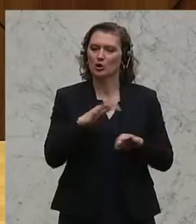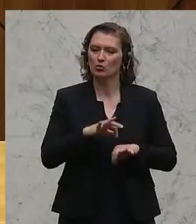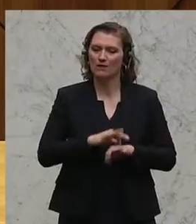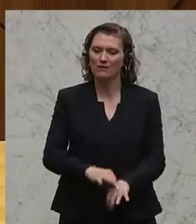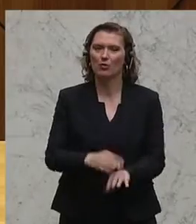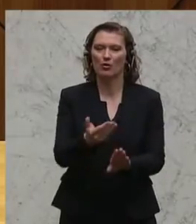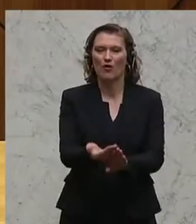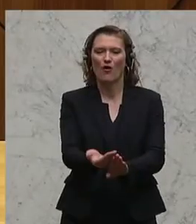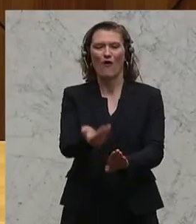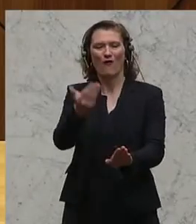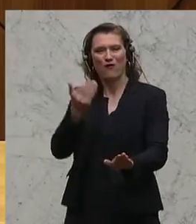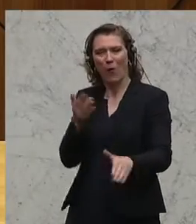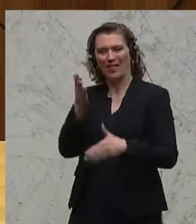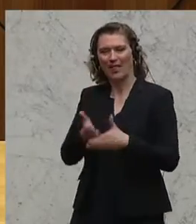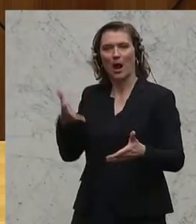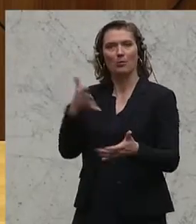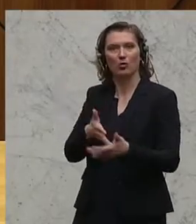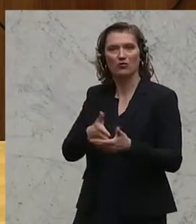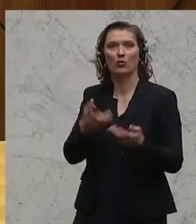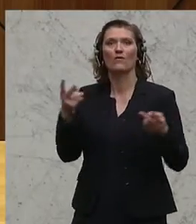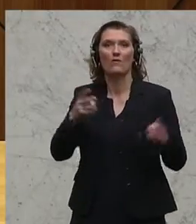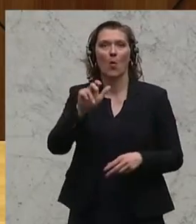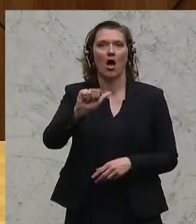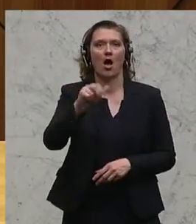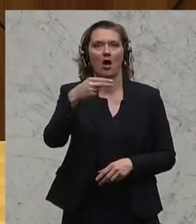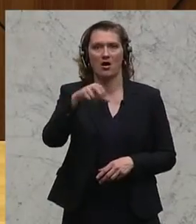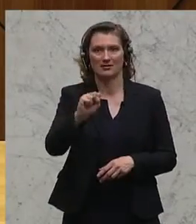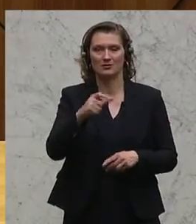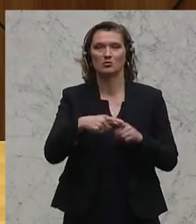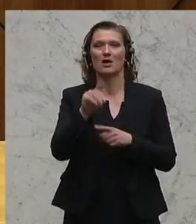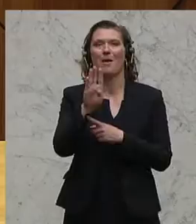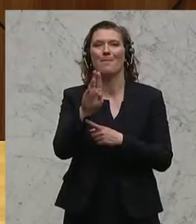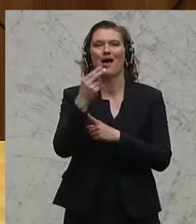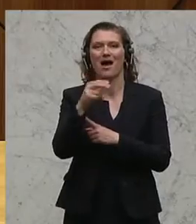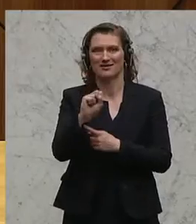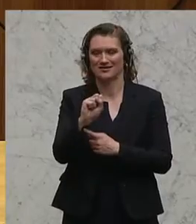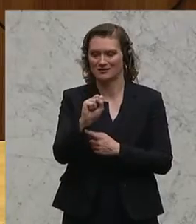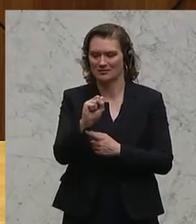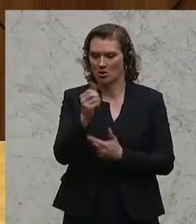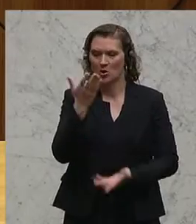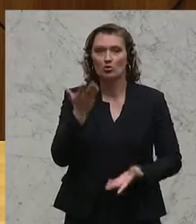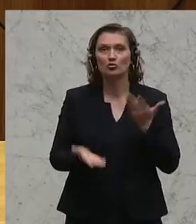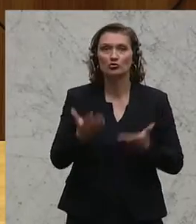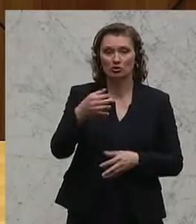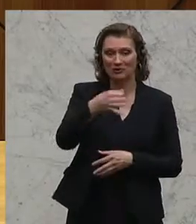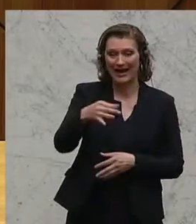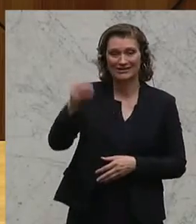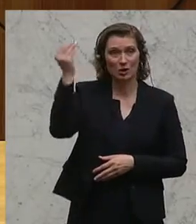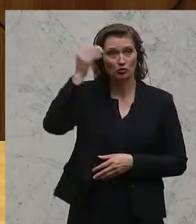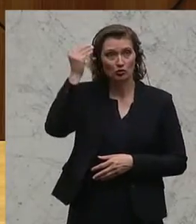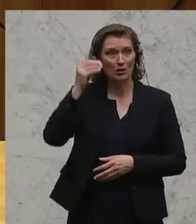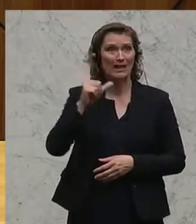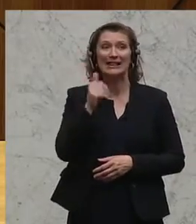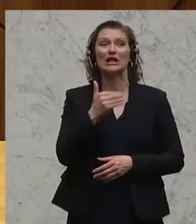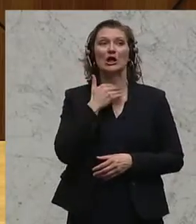von vorgezogenen Teilprüfungen an AHSen und BMHSen die Unterschiede der einzelnen Schulen nicht im